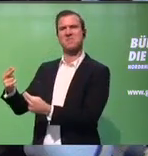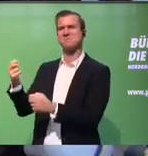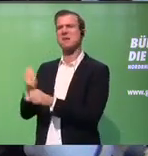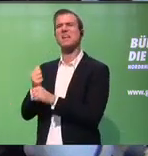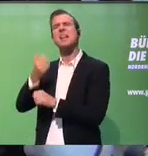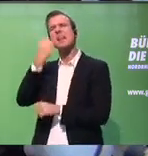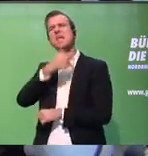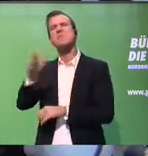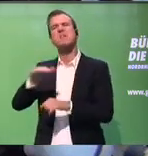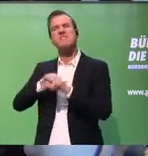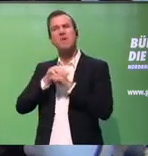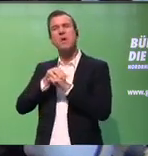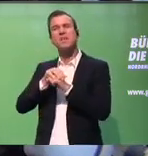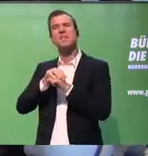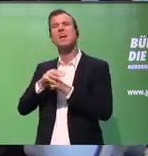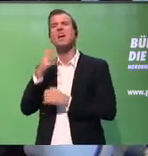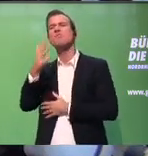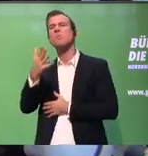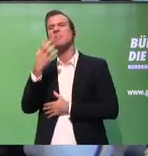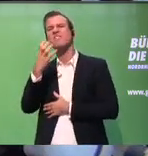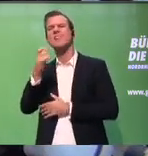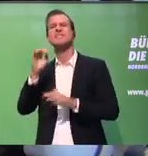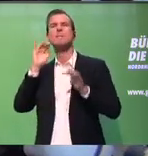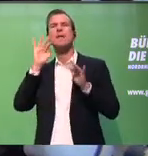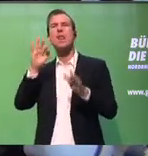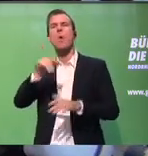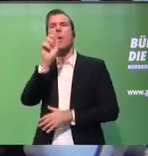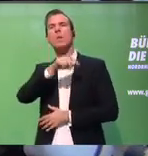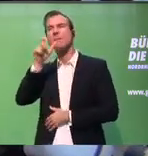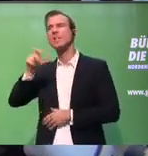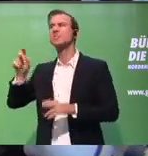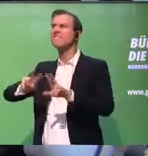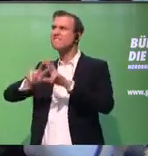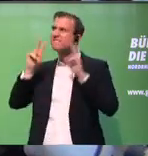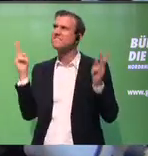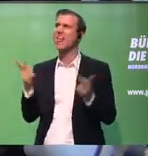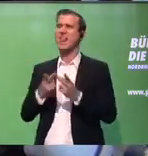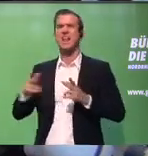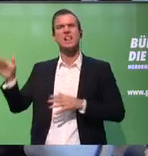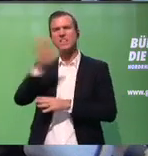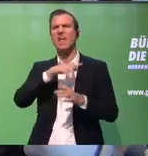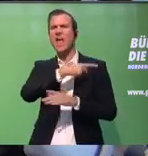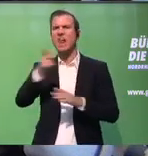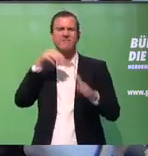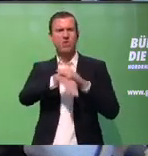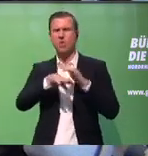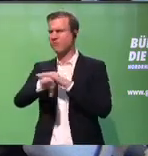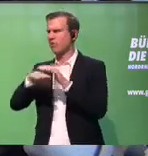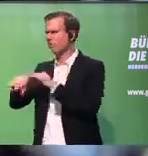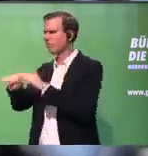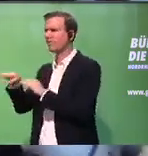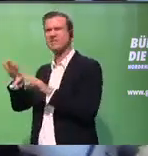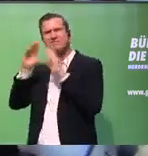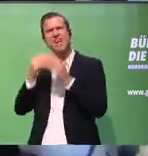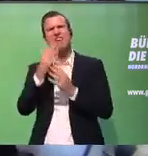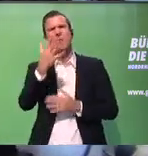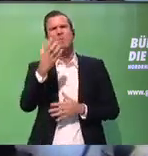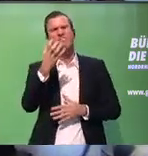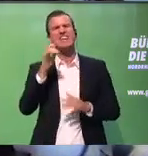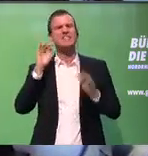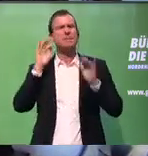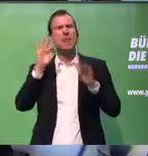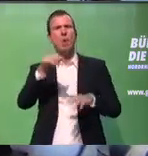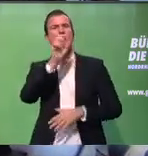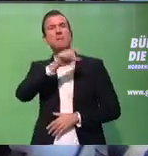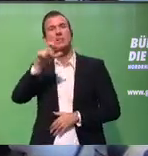Freunde, 45 Millionen Menschen sind weltweit auf der Flucht. Und von diesen 45 Millionen Menschen